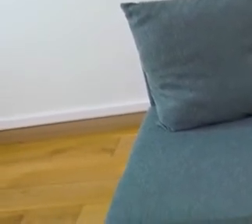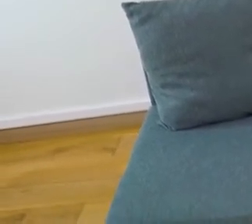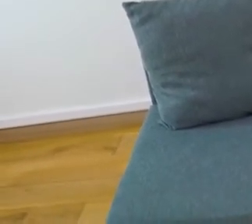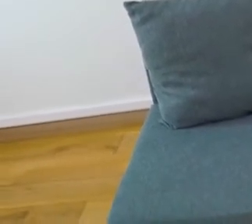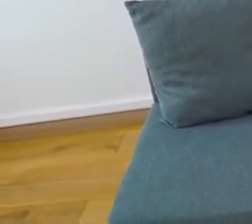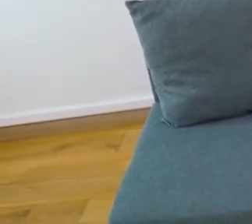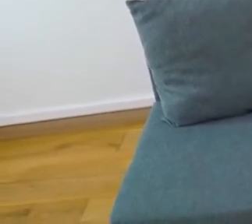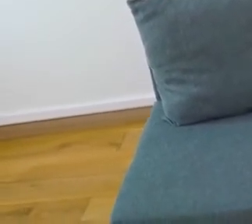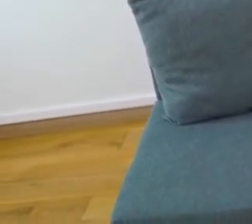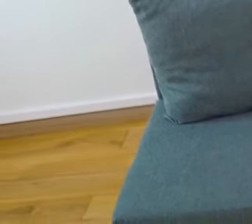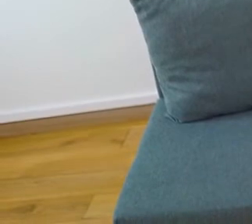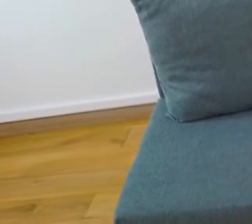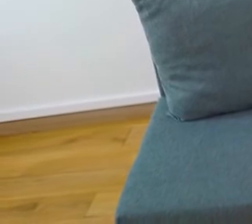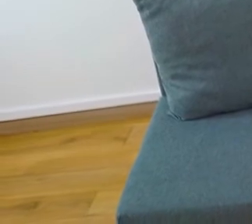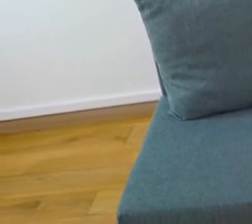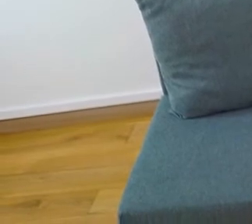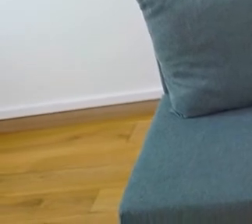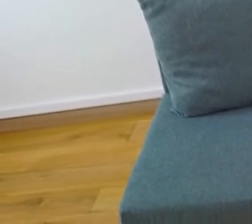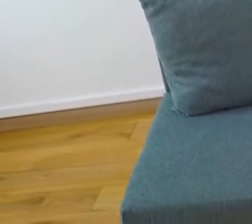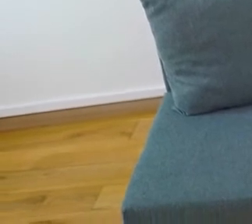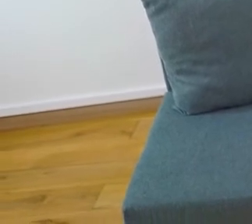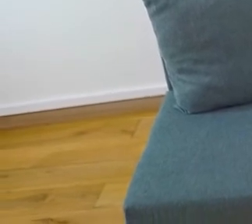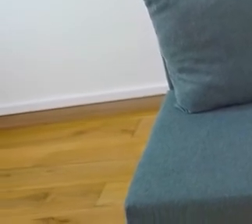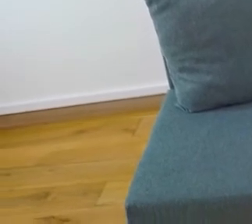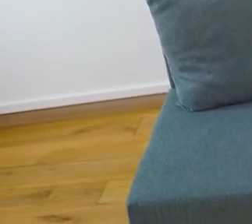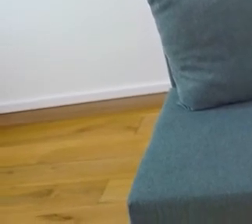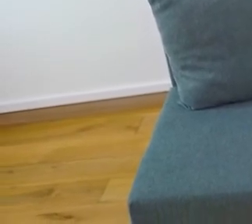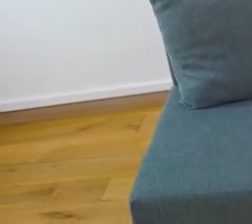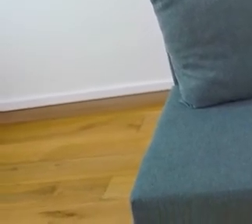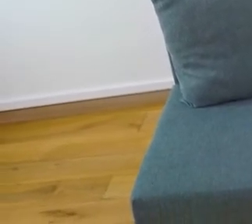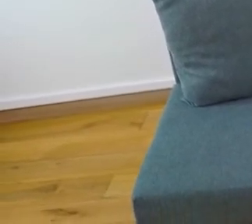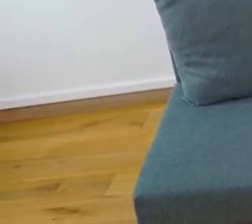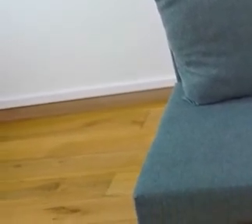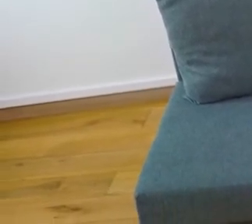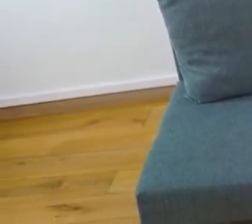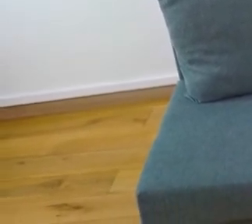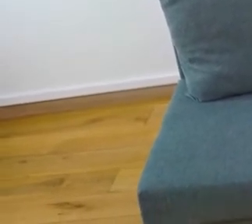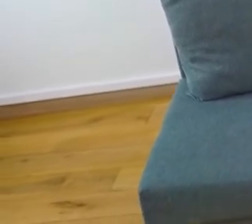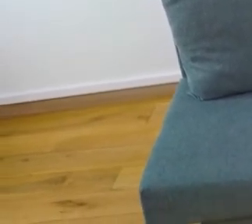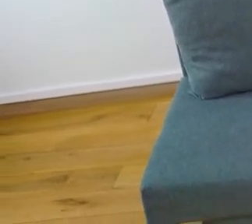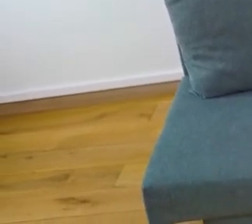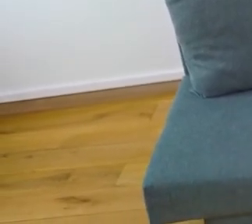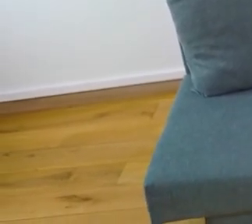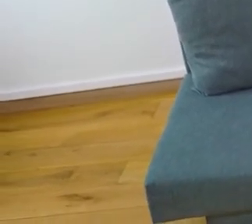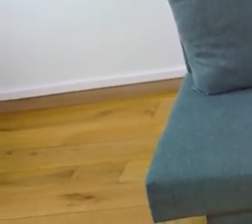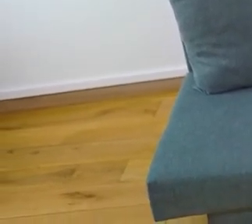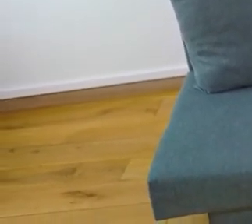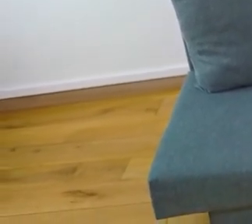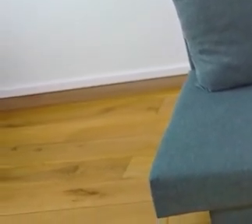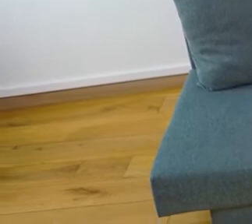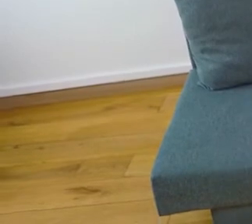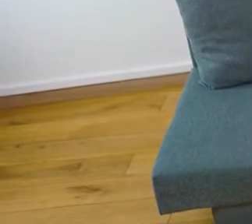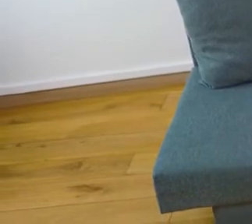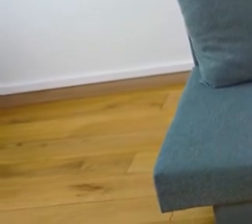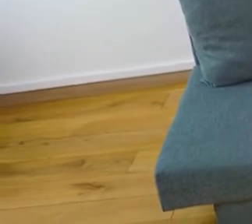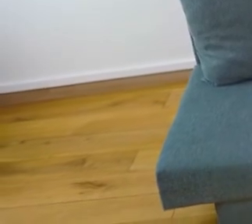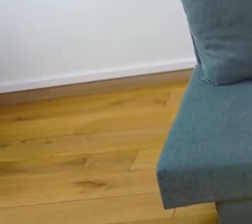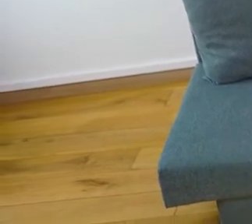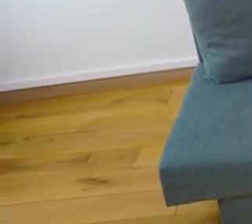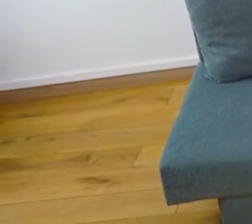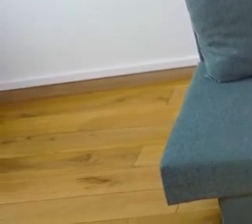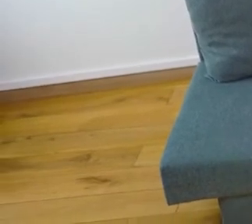de chaque enfant. Et qu'ils sachent que les miracles, ils viennent de toi, Papa. Merci, Jésus.